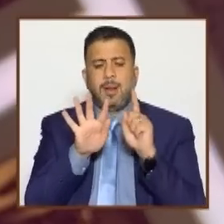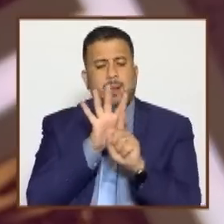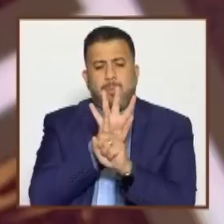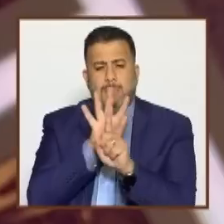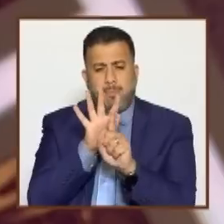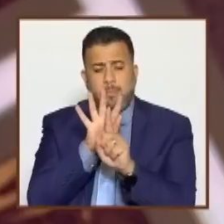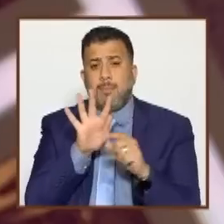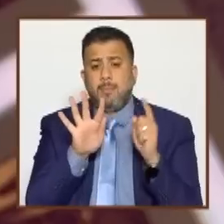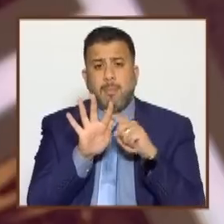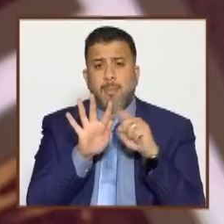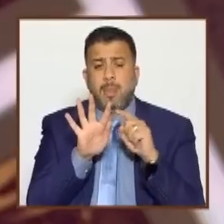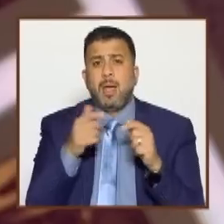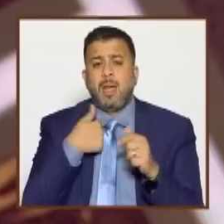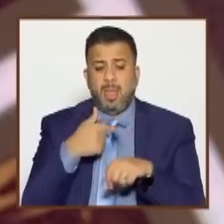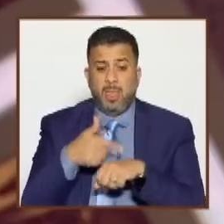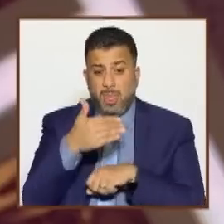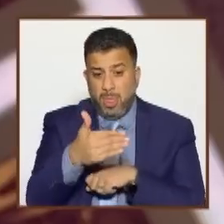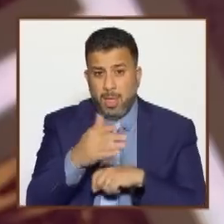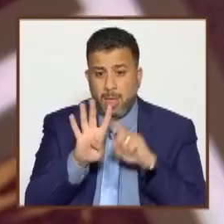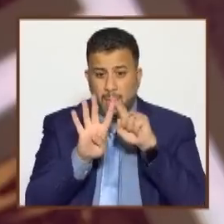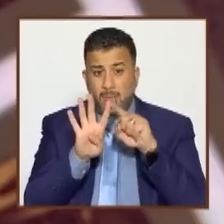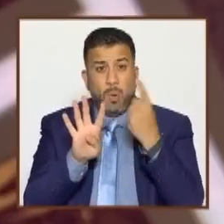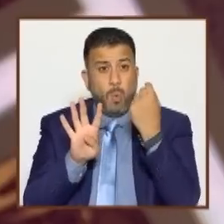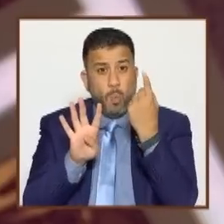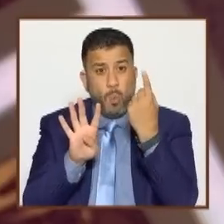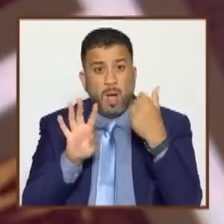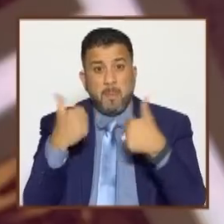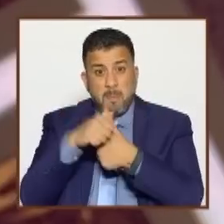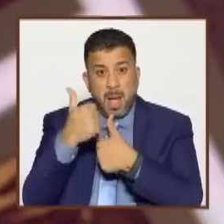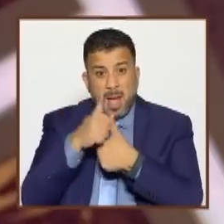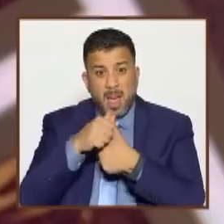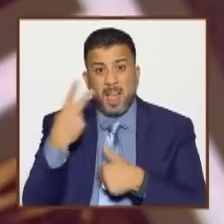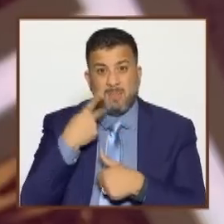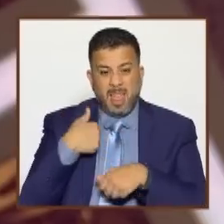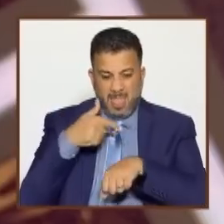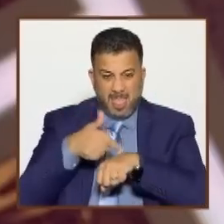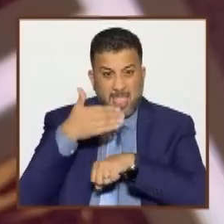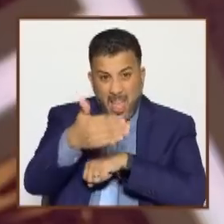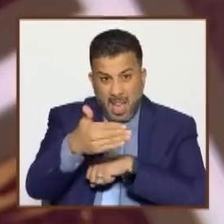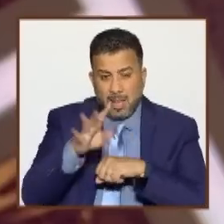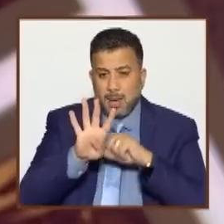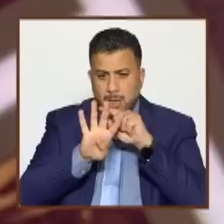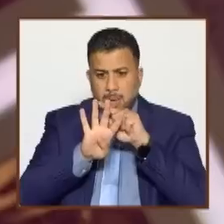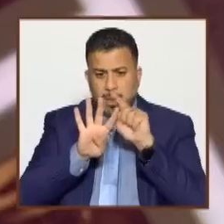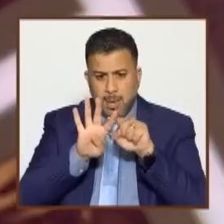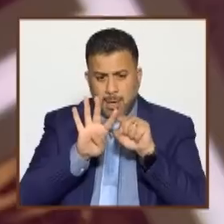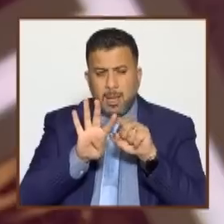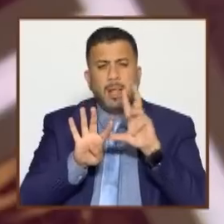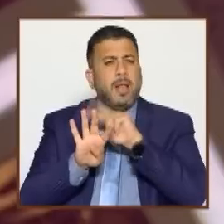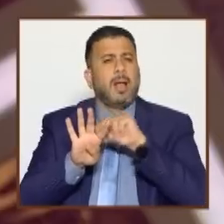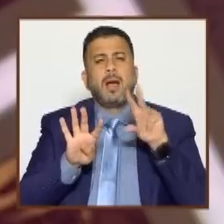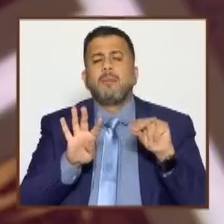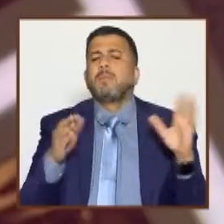والمسبوق يقضي ما فاته، أنت مسبوق بركعة، إذا قمت تقضي هذه الركعة فإنك تجعلها